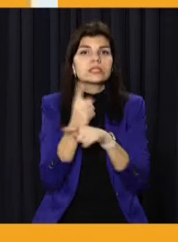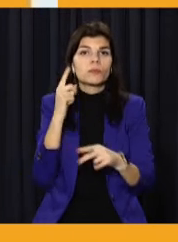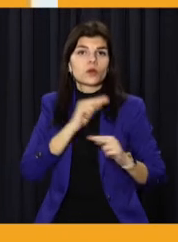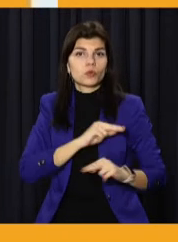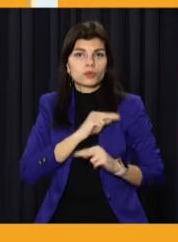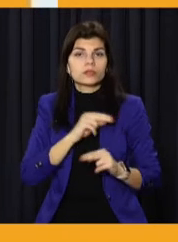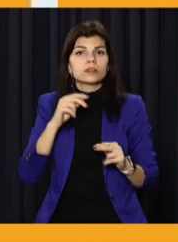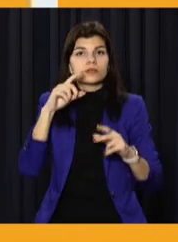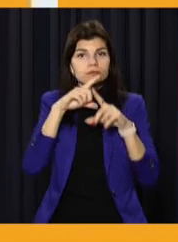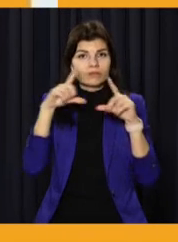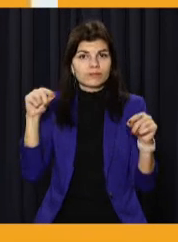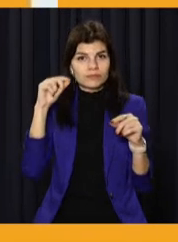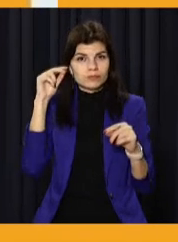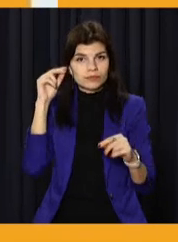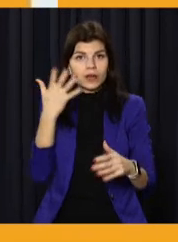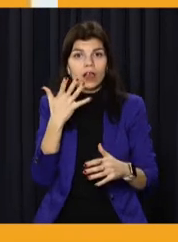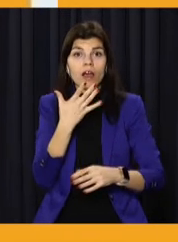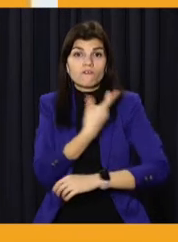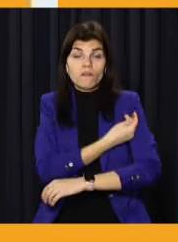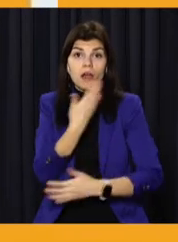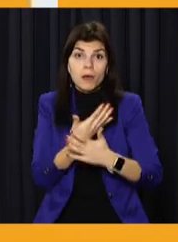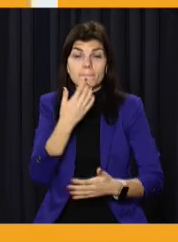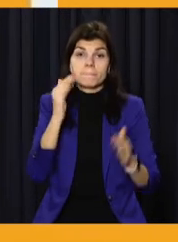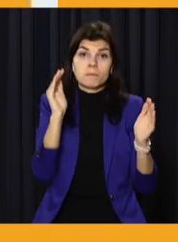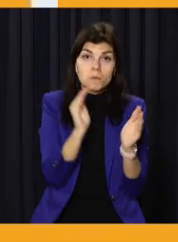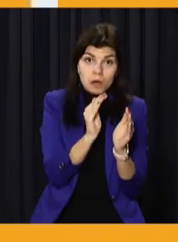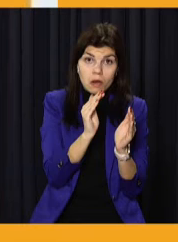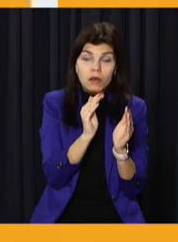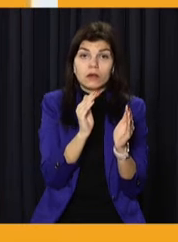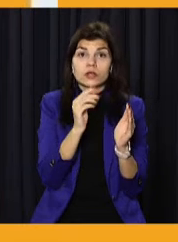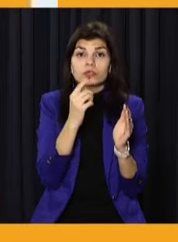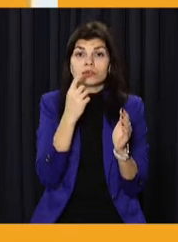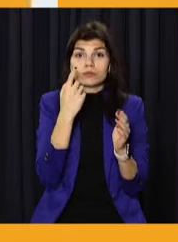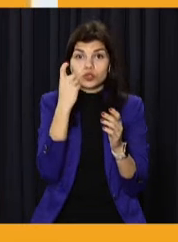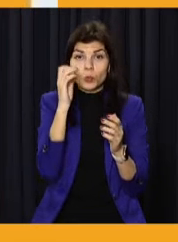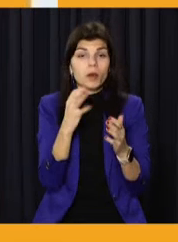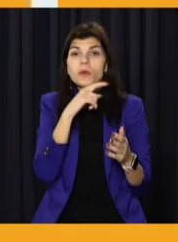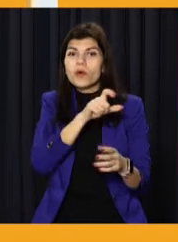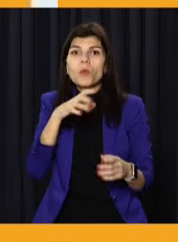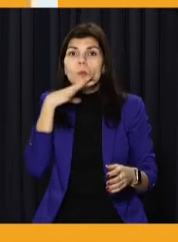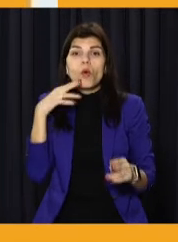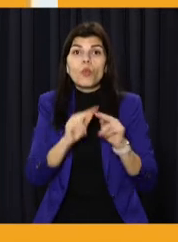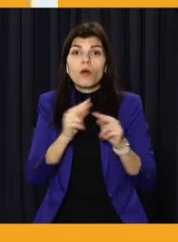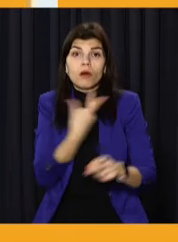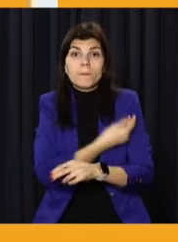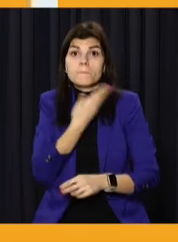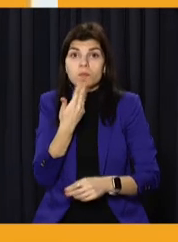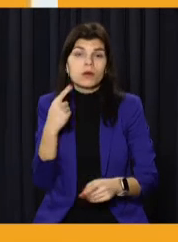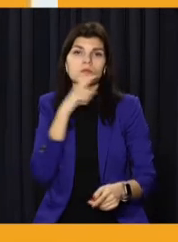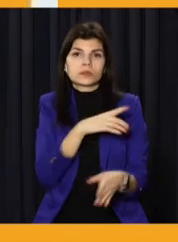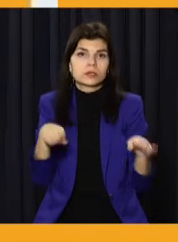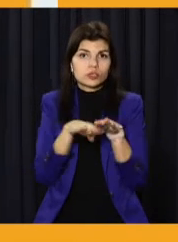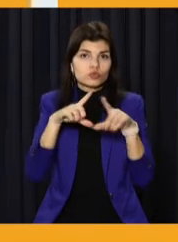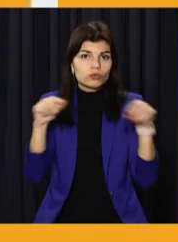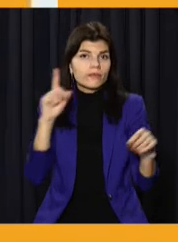робота освітніх закладів, в яких вакциновано щонайменше однією дозою менше 100% працівників, проведення масових